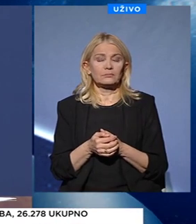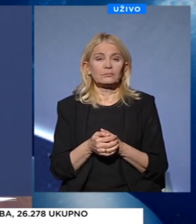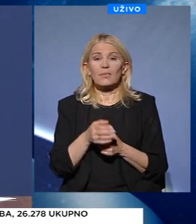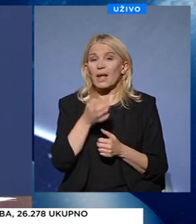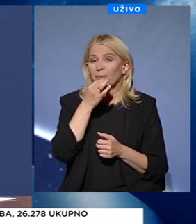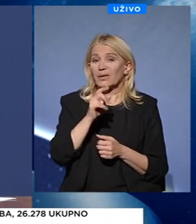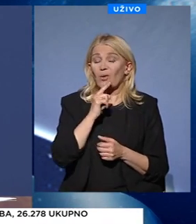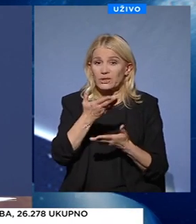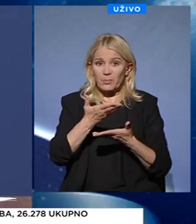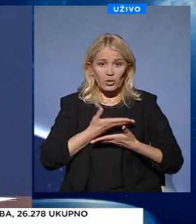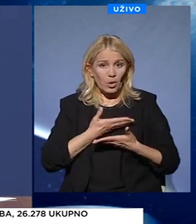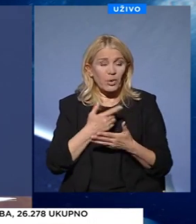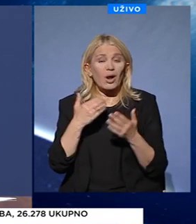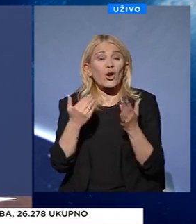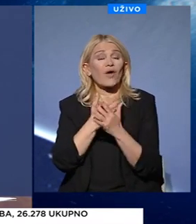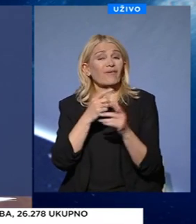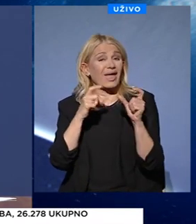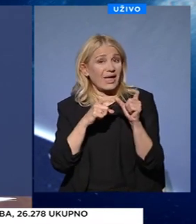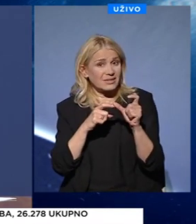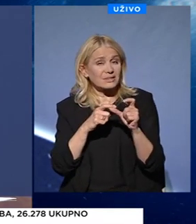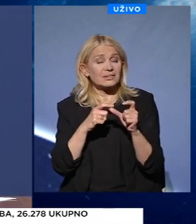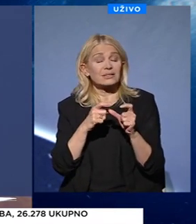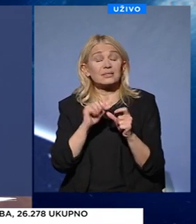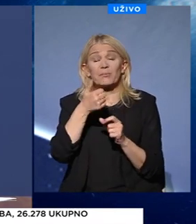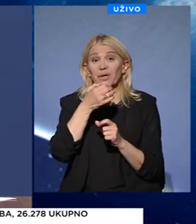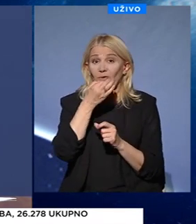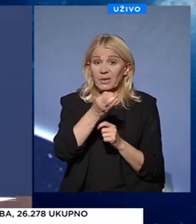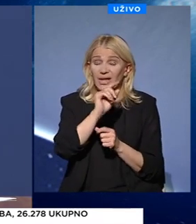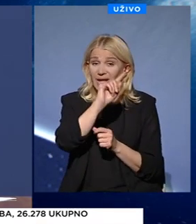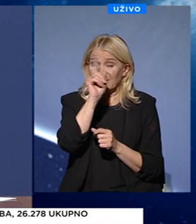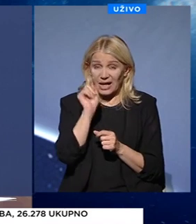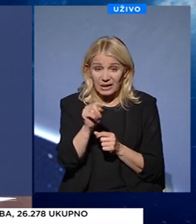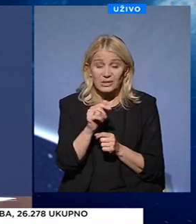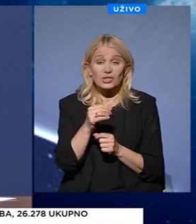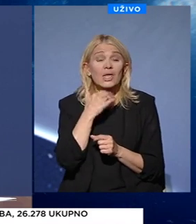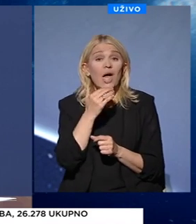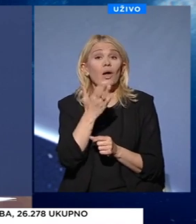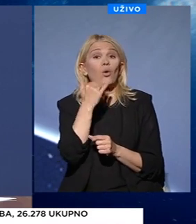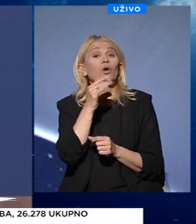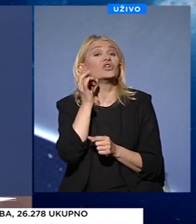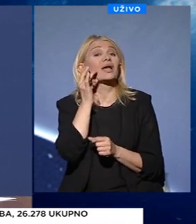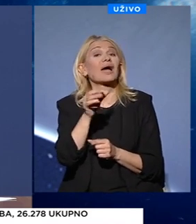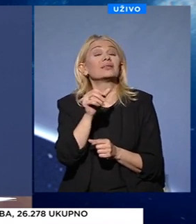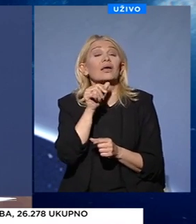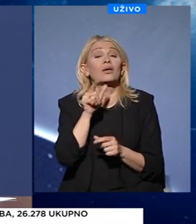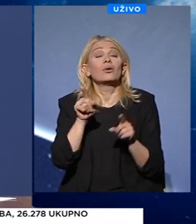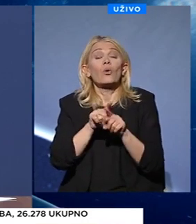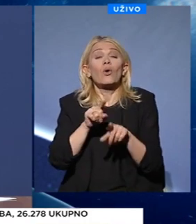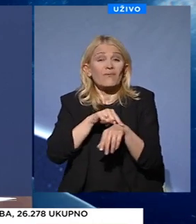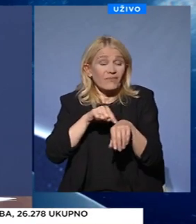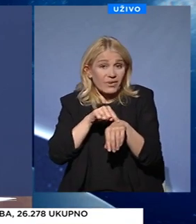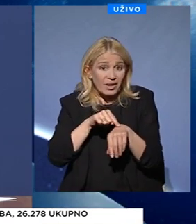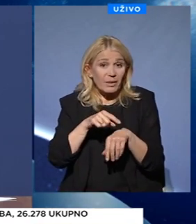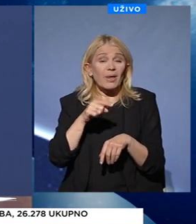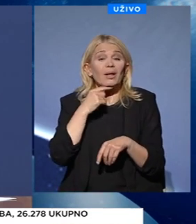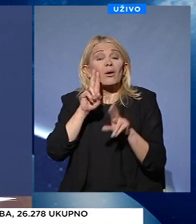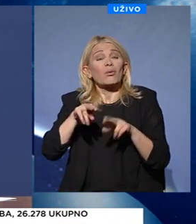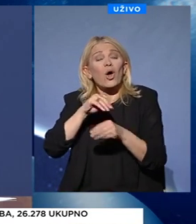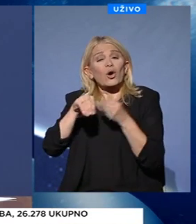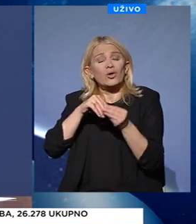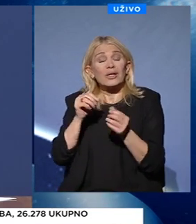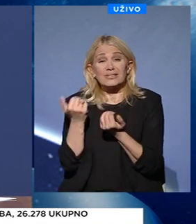Pitanje koje smo dobili od Nova S. Prvo pitanje, da li će i ako hoće, kada i u kojim terminima biti omogućeno da i roditelji